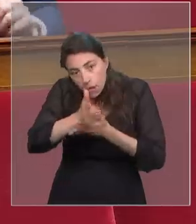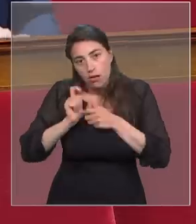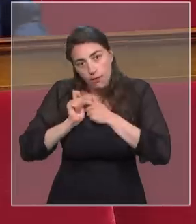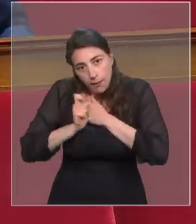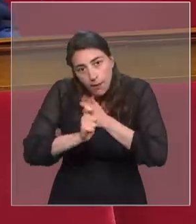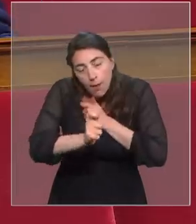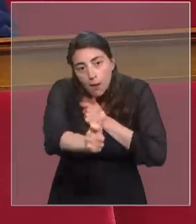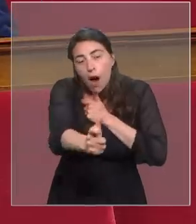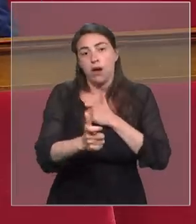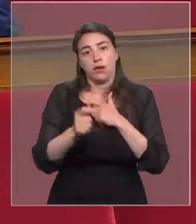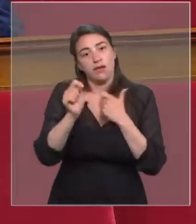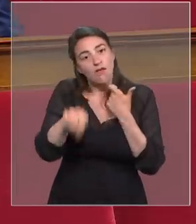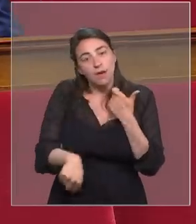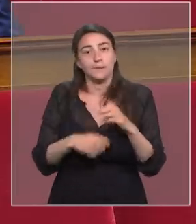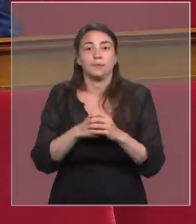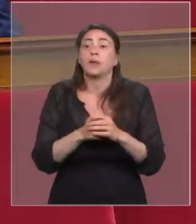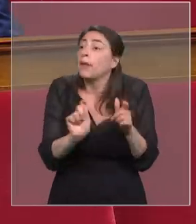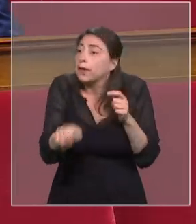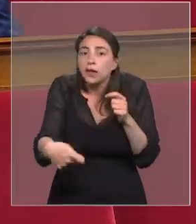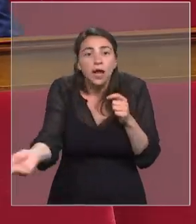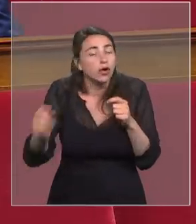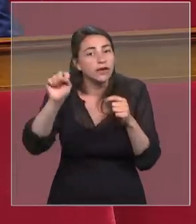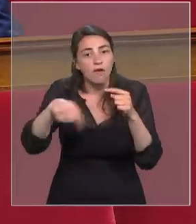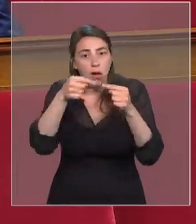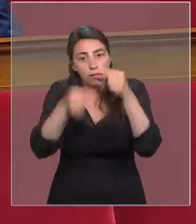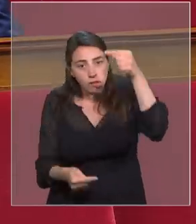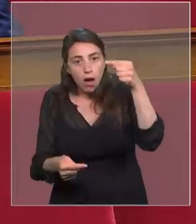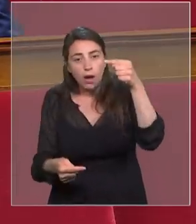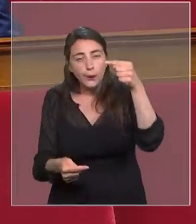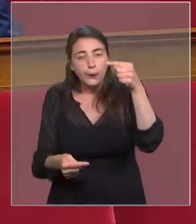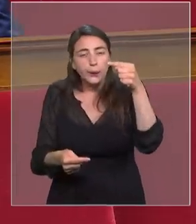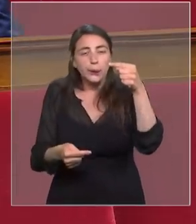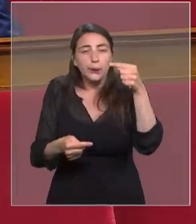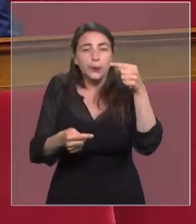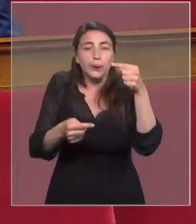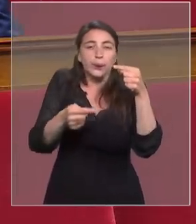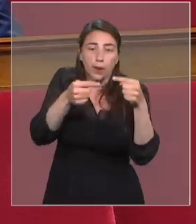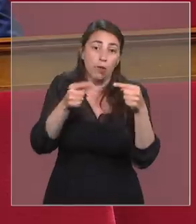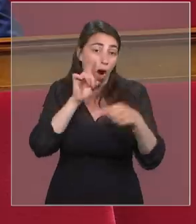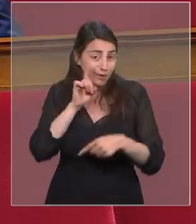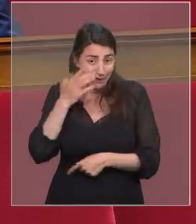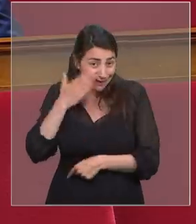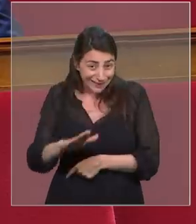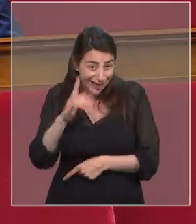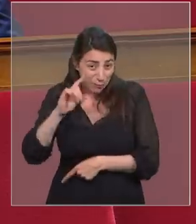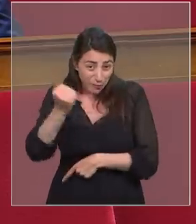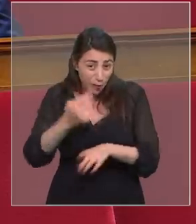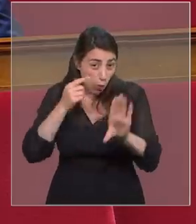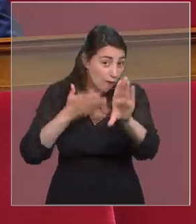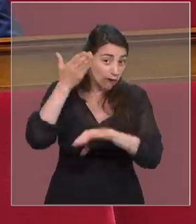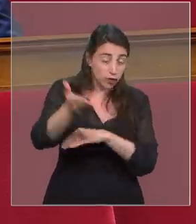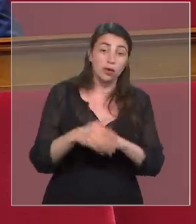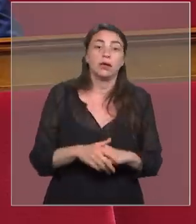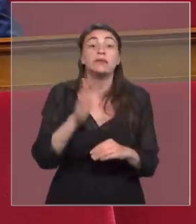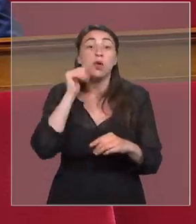le désendettement de la France dont on sait qu'il est un poison pour les générations futures. Oui, nous devons ramener le déficit en dessous